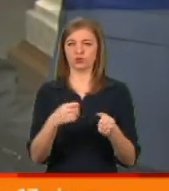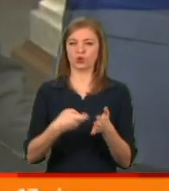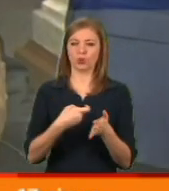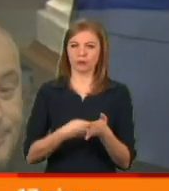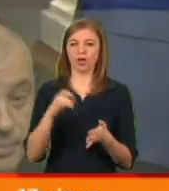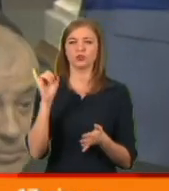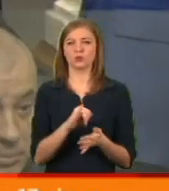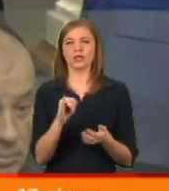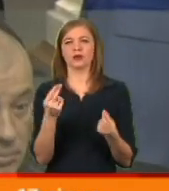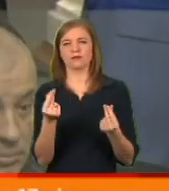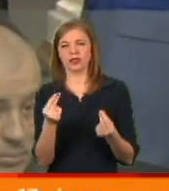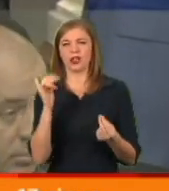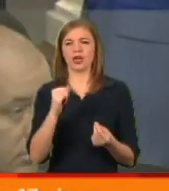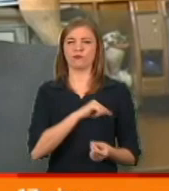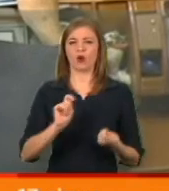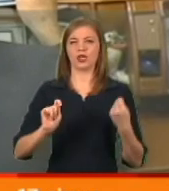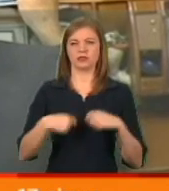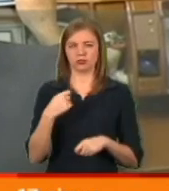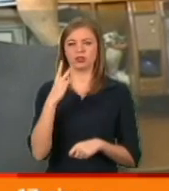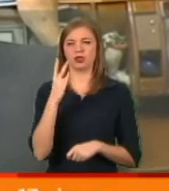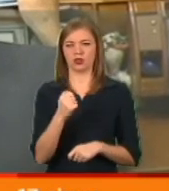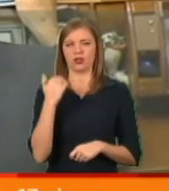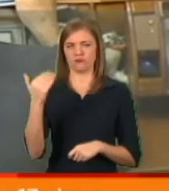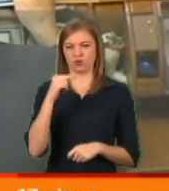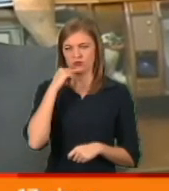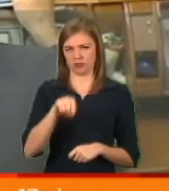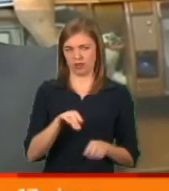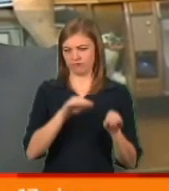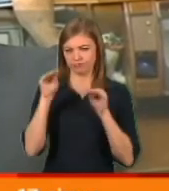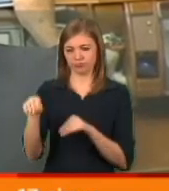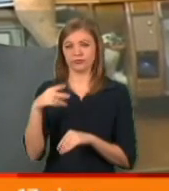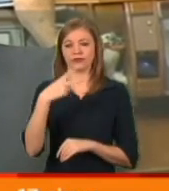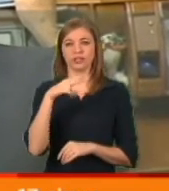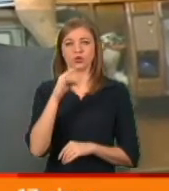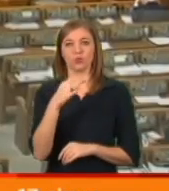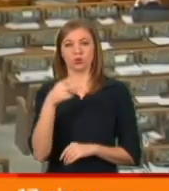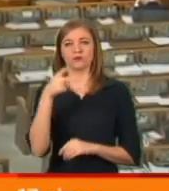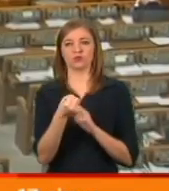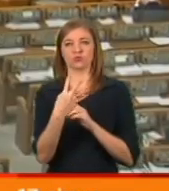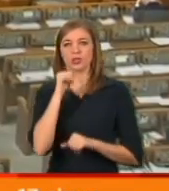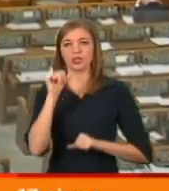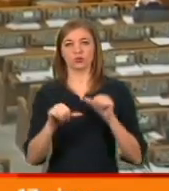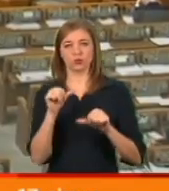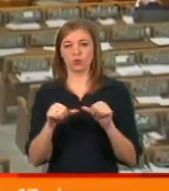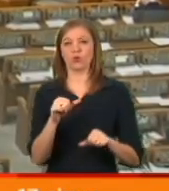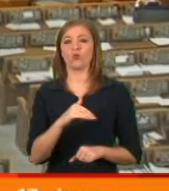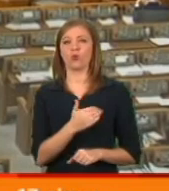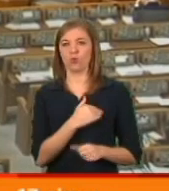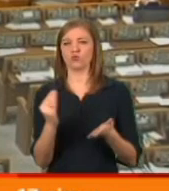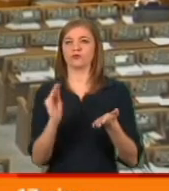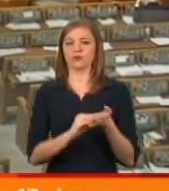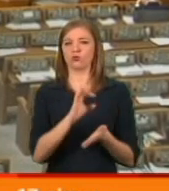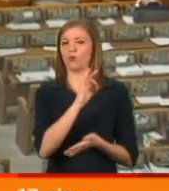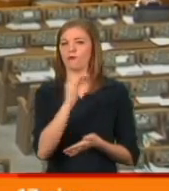і матеріальні і моральні збитки на збройну агресію Кремля. 20 лютого 2014 року хочуть